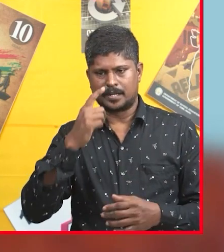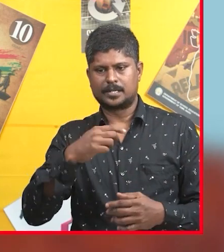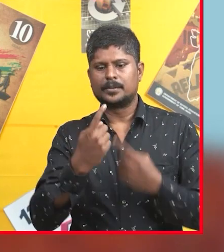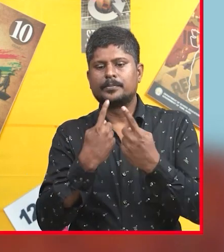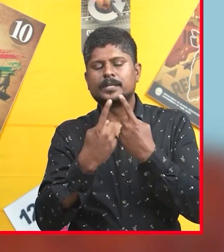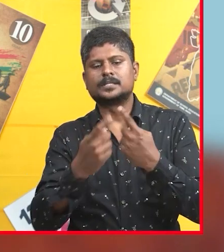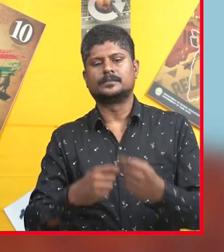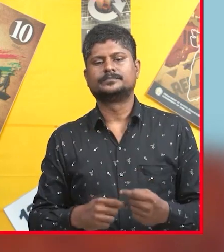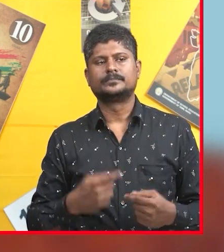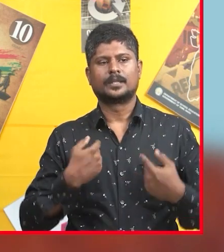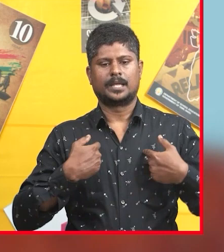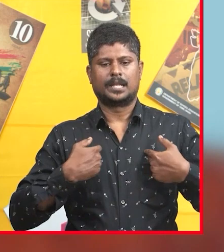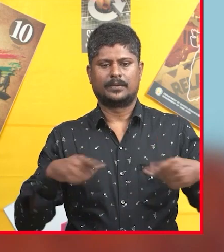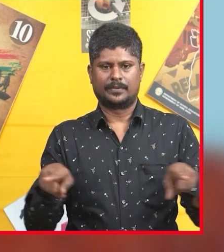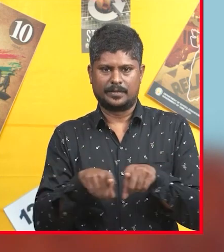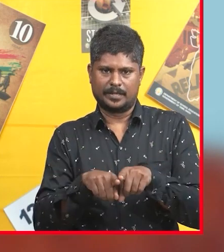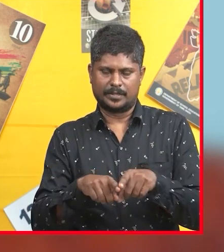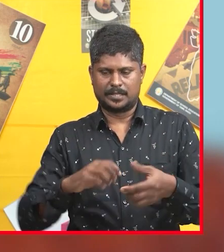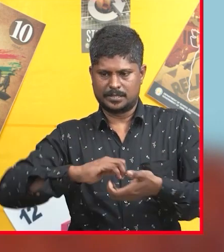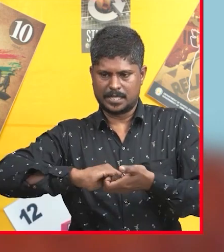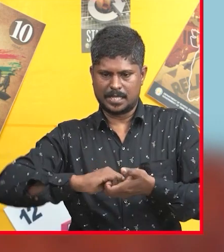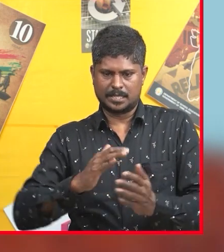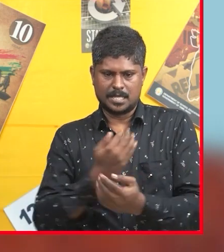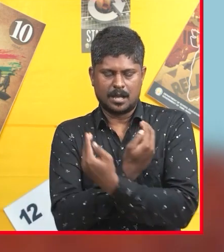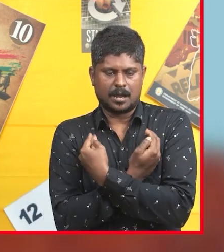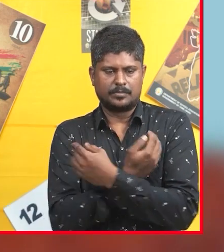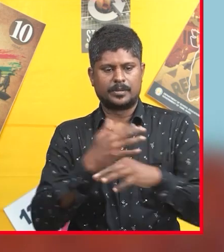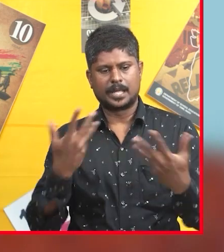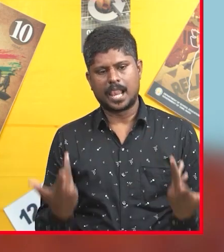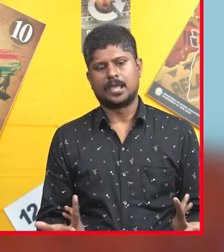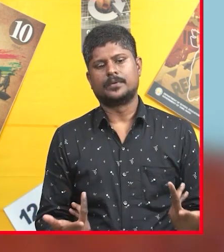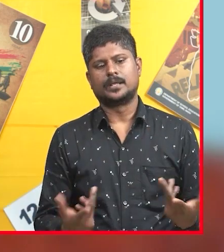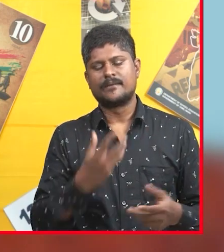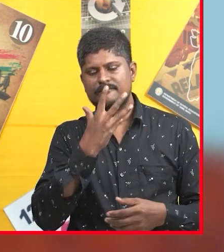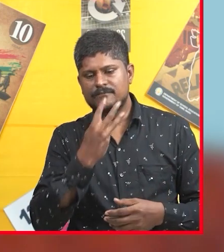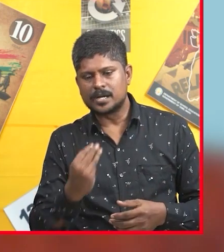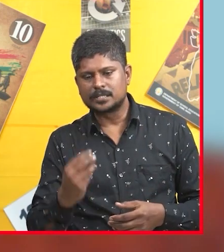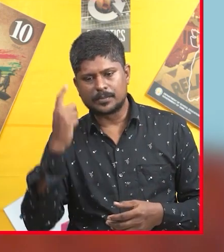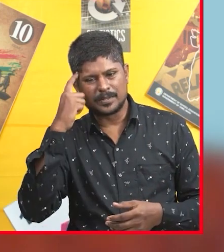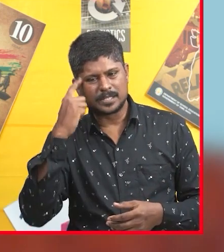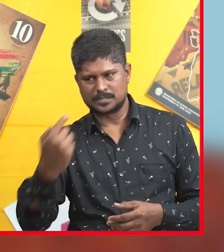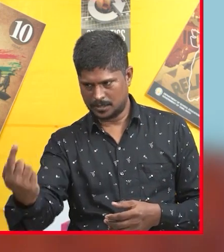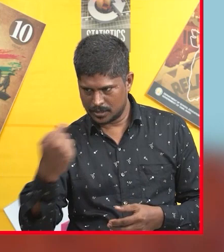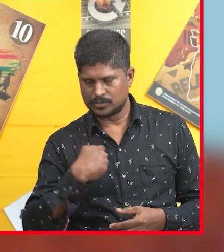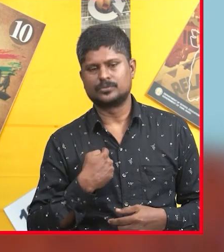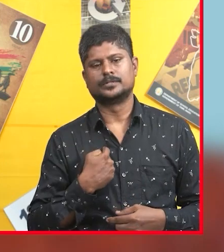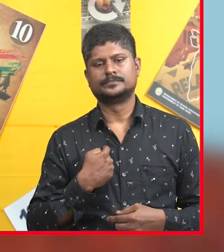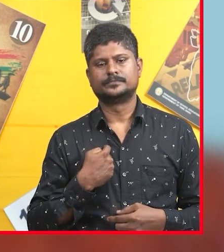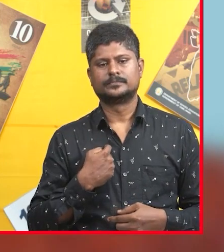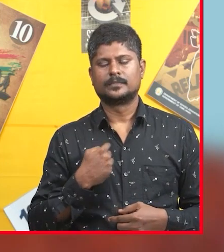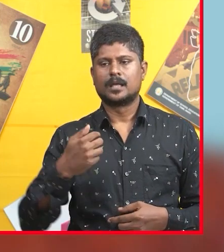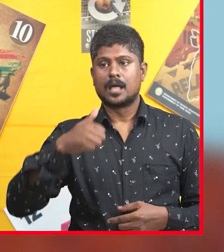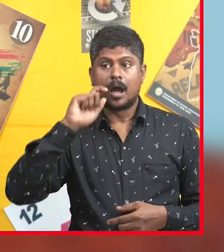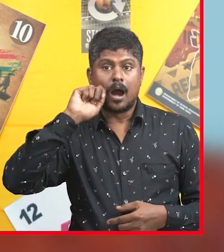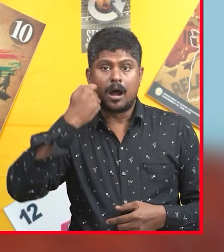கேட்கிறான், என்னை விட்டு நீ பிரிஞ்சு இவ்வளவு நாள் இருந்த, உனக்கு வருத்தம் தரக்கூடிய செய்தி ஏதாவது இருக்கா அப்படின்னு சொல்லி கோவலன் கேட்கிறான்